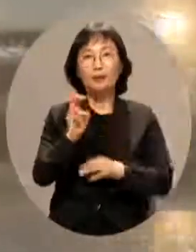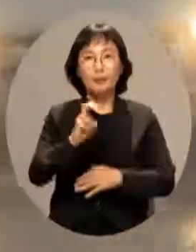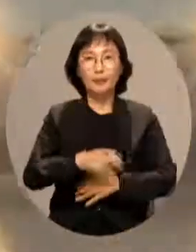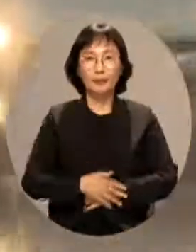있습니다